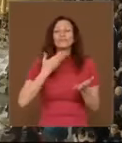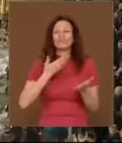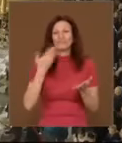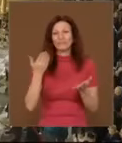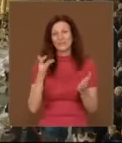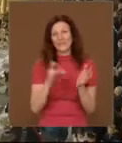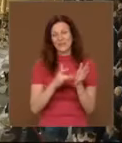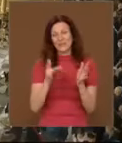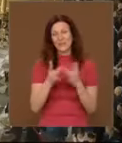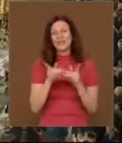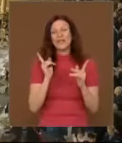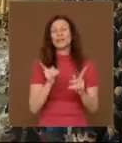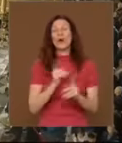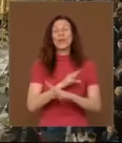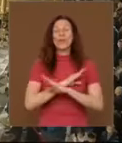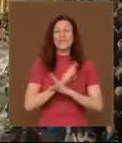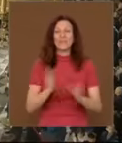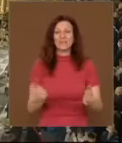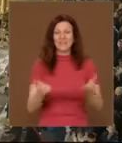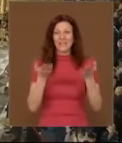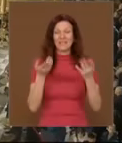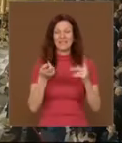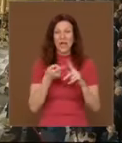който възкръсна от мъртвите.